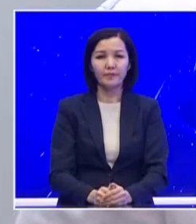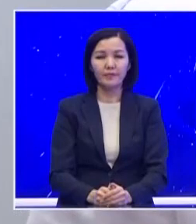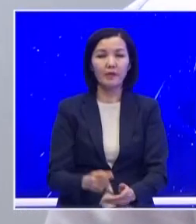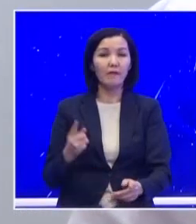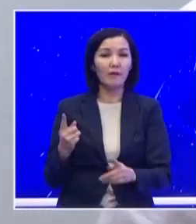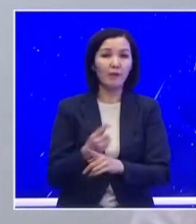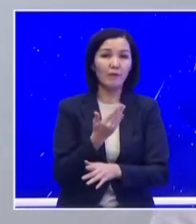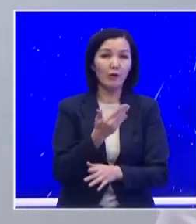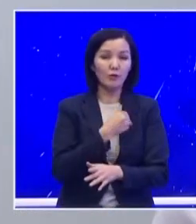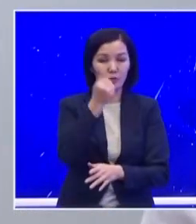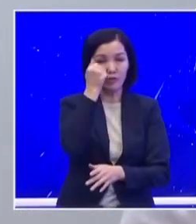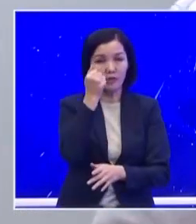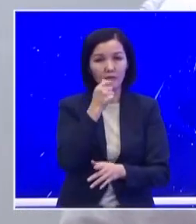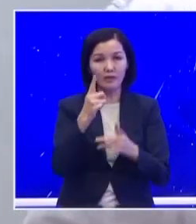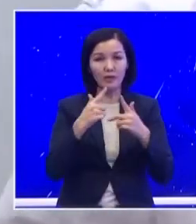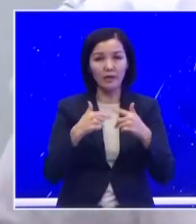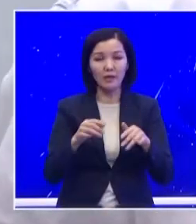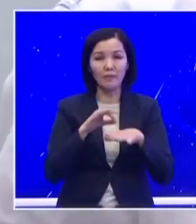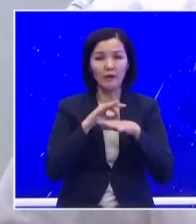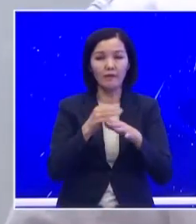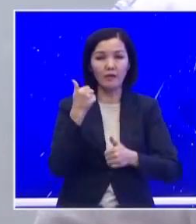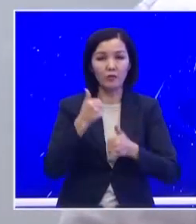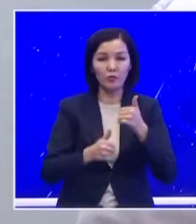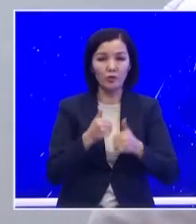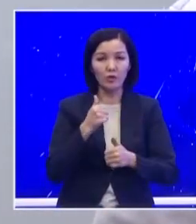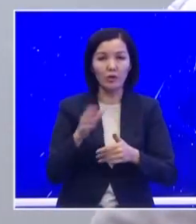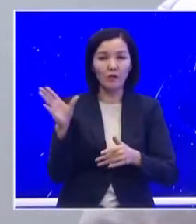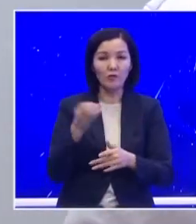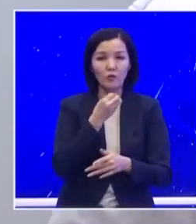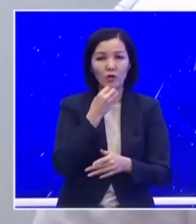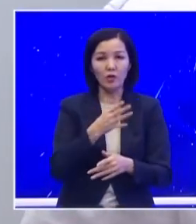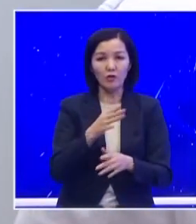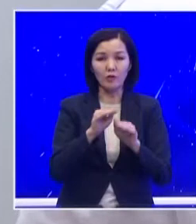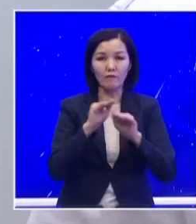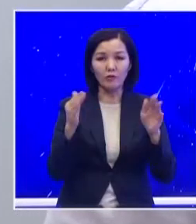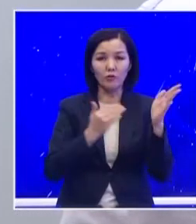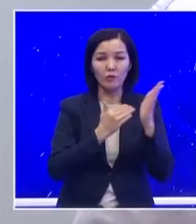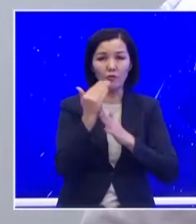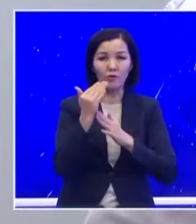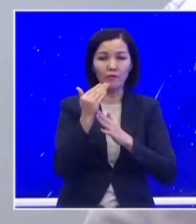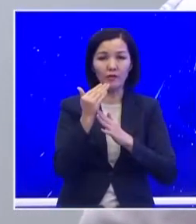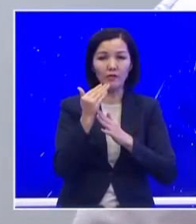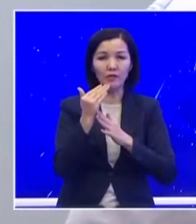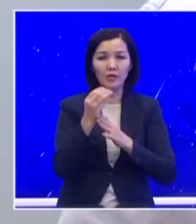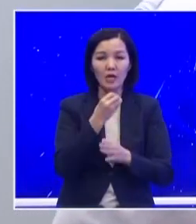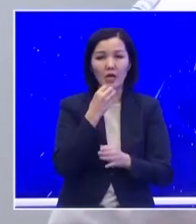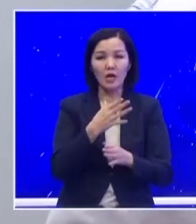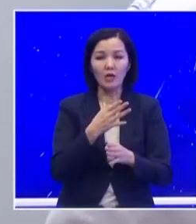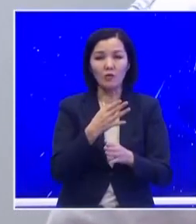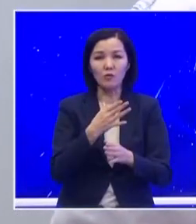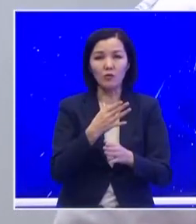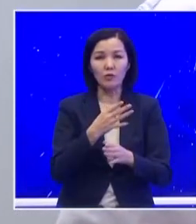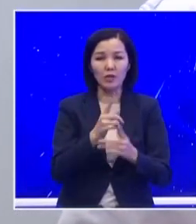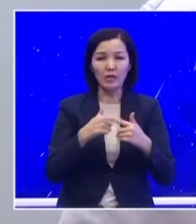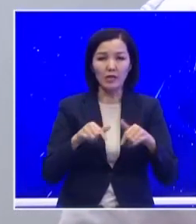Во-первых, хочется поблагодарить организаторов за проведение турнира. Все прошло на высоком и достойном уровне. Хорошая организация, сильные